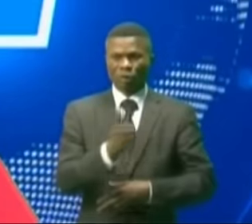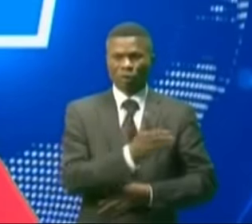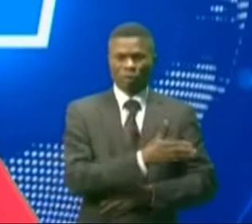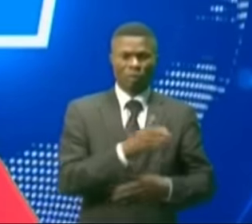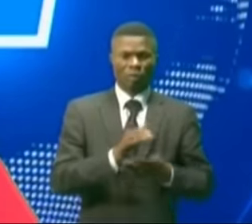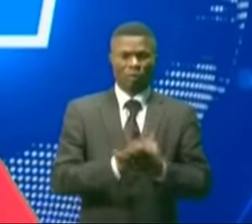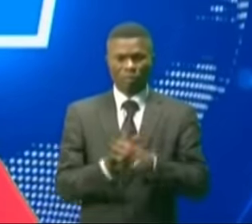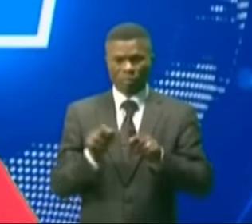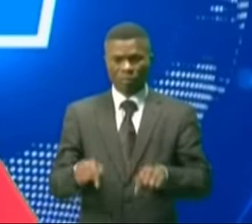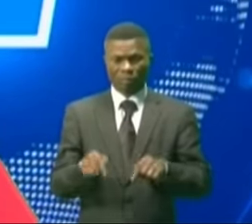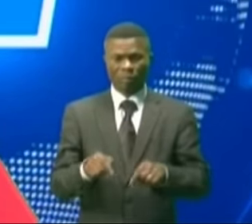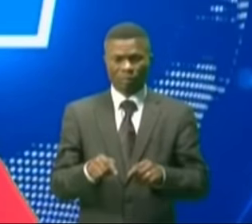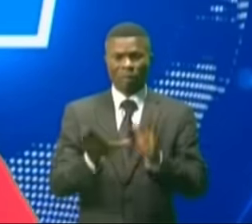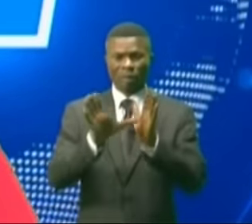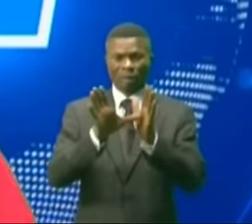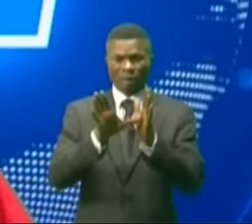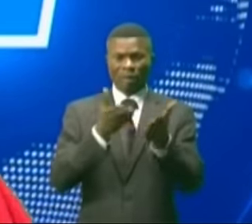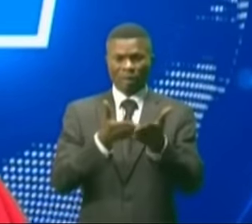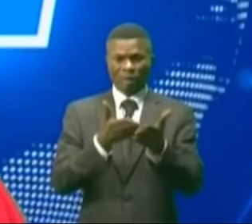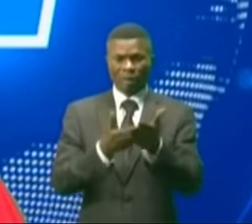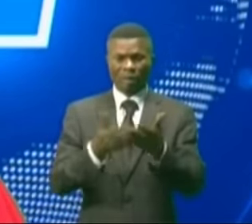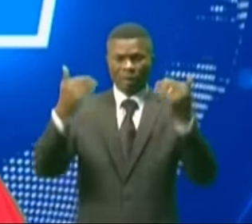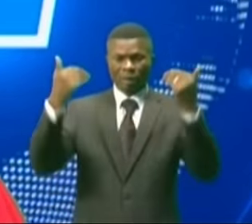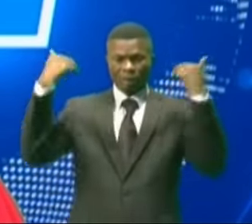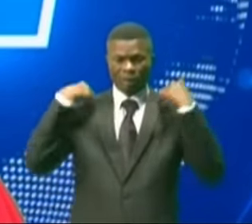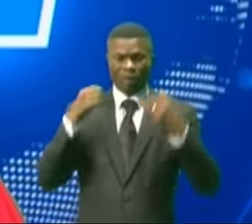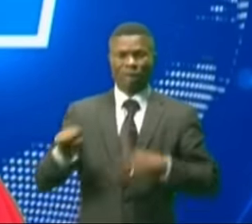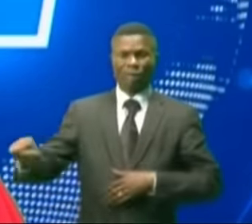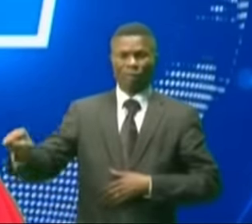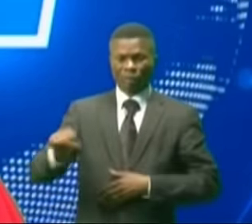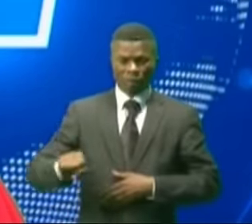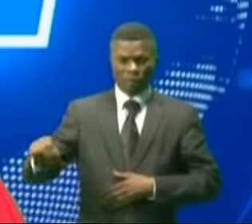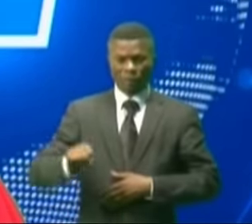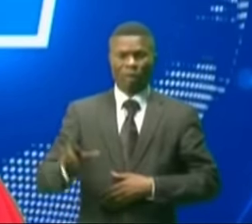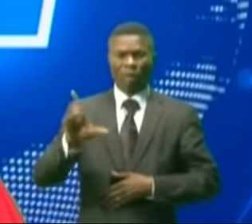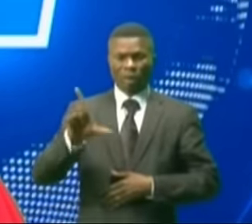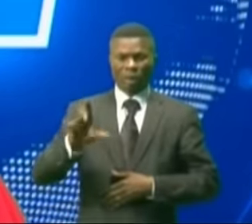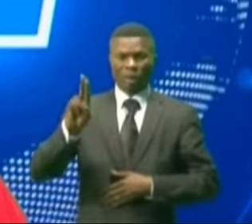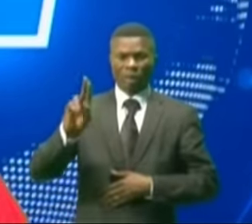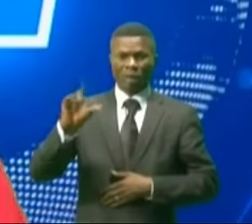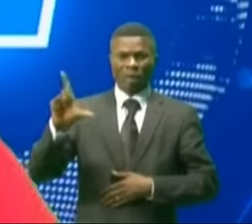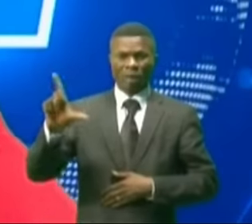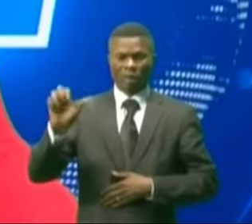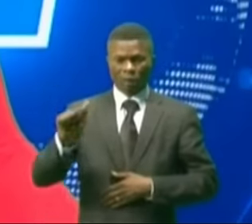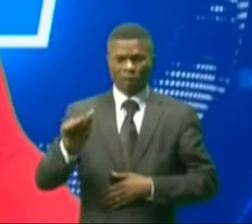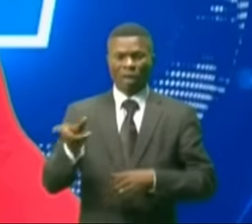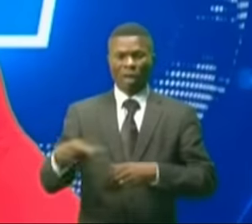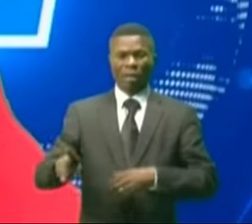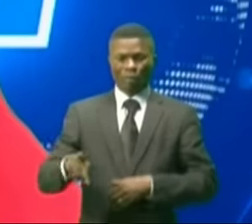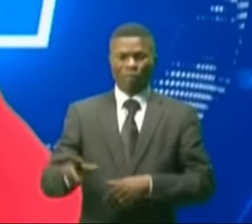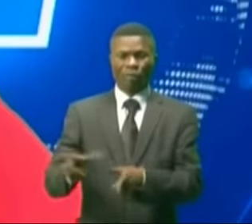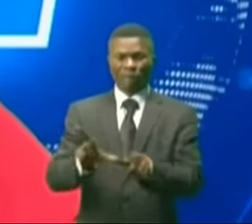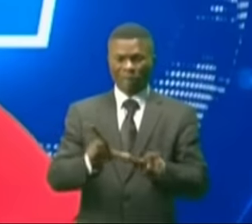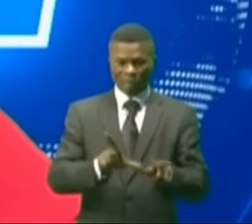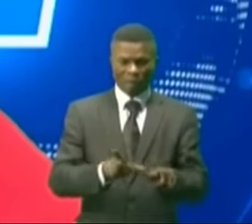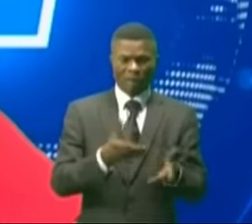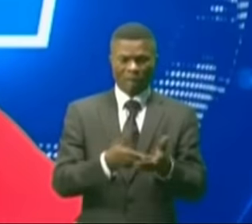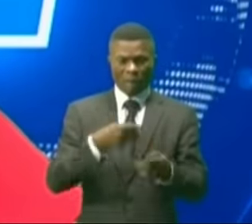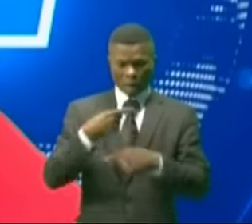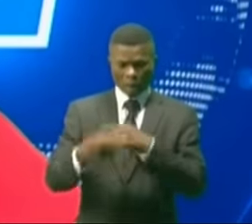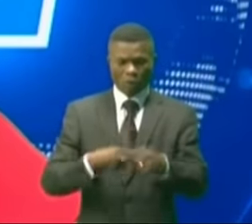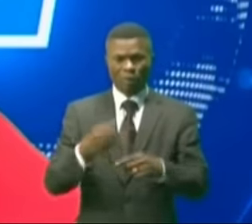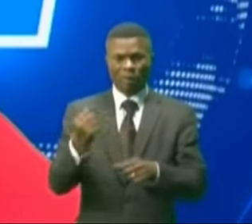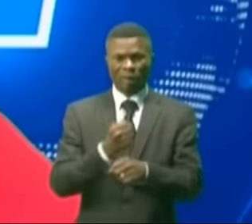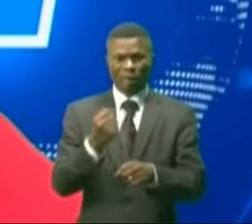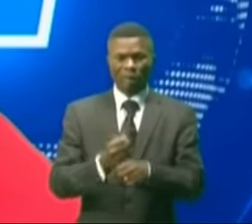Revenons sur ce reportage du chef du secteur de Lulu dans la province du Lualaba qui se lance